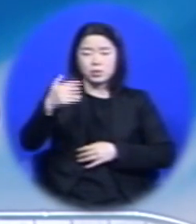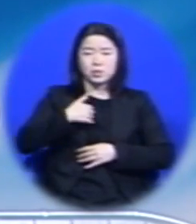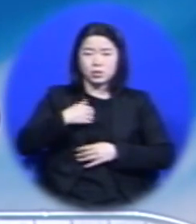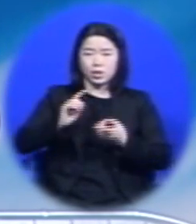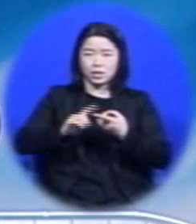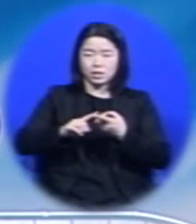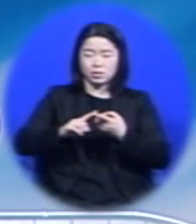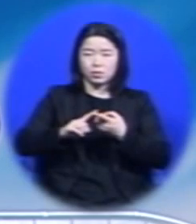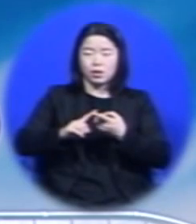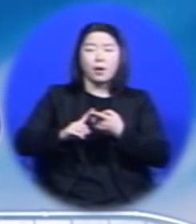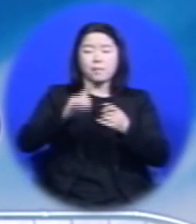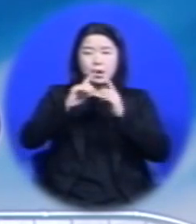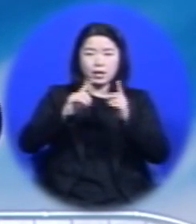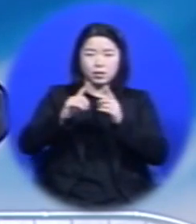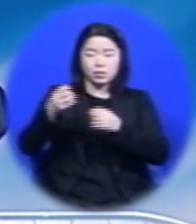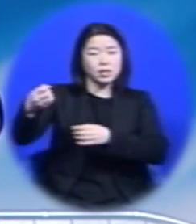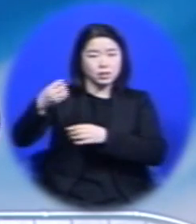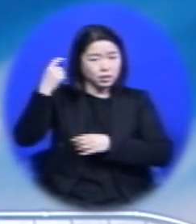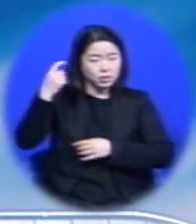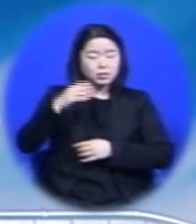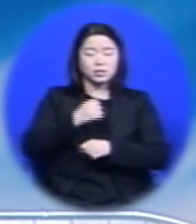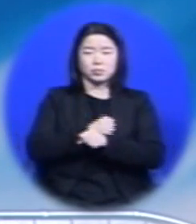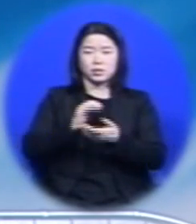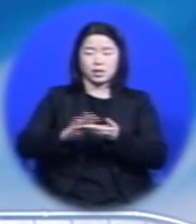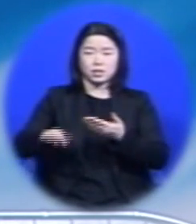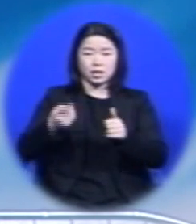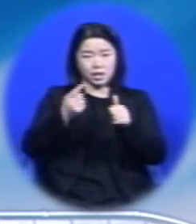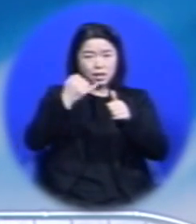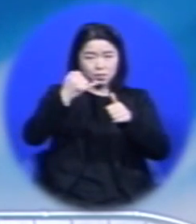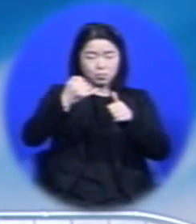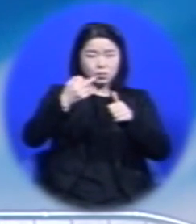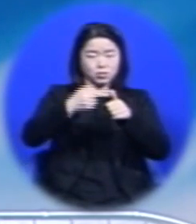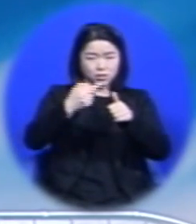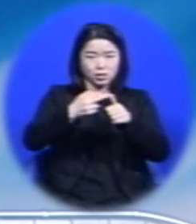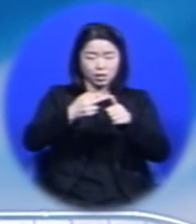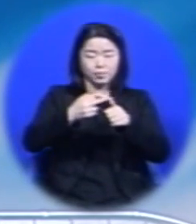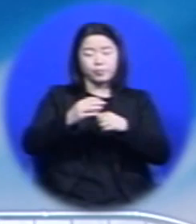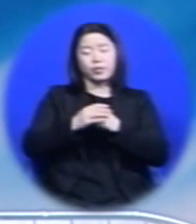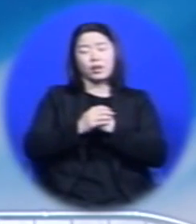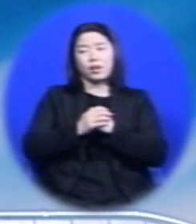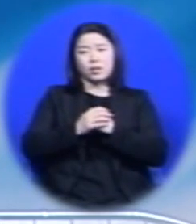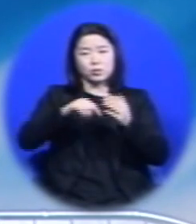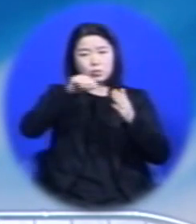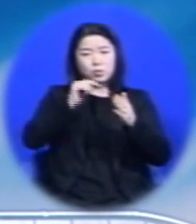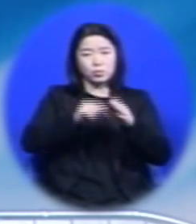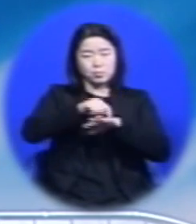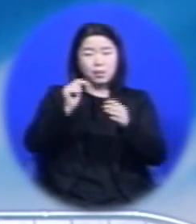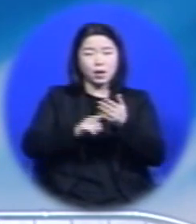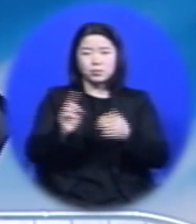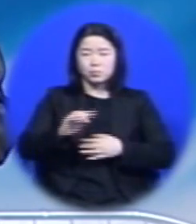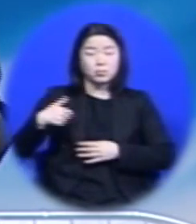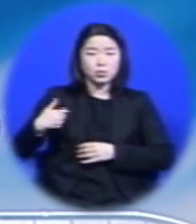신 이야기를 전해 들었어요 제가 마지데 마지는 속은 어떤지 모르겠는데